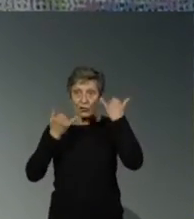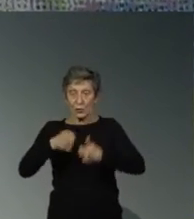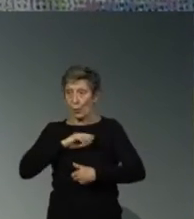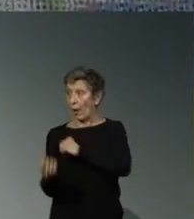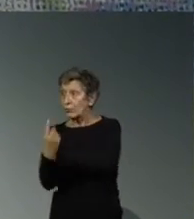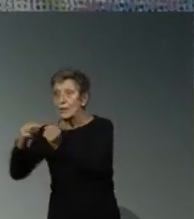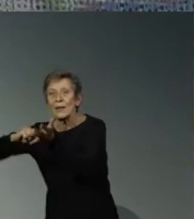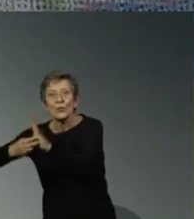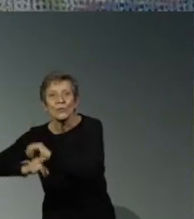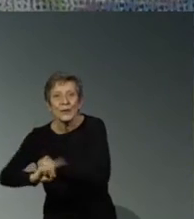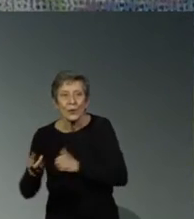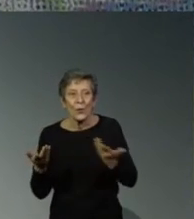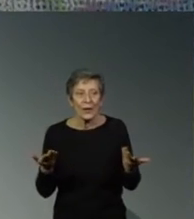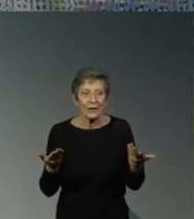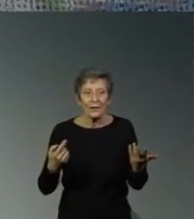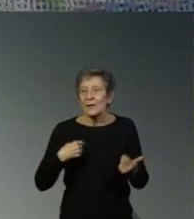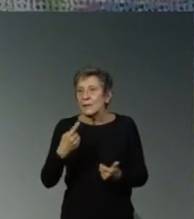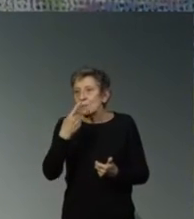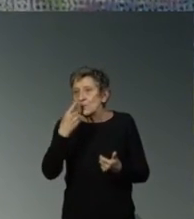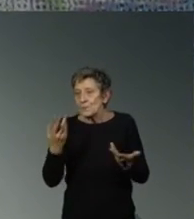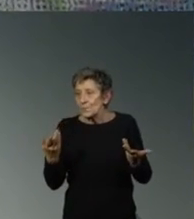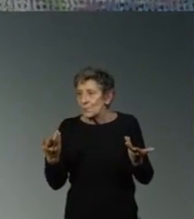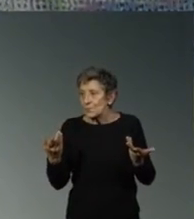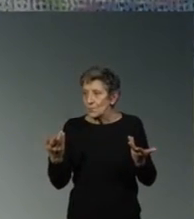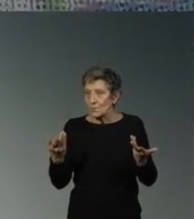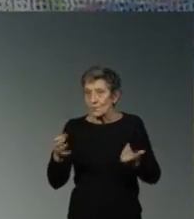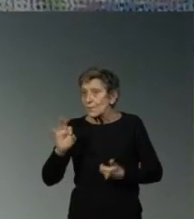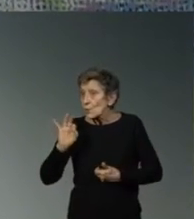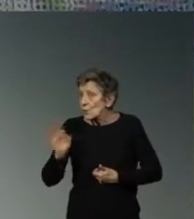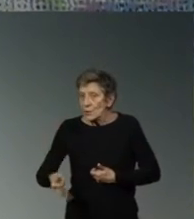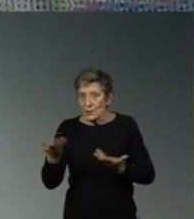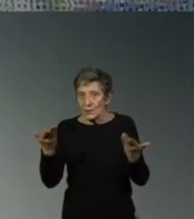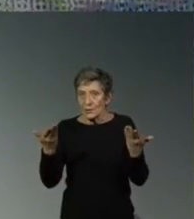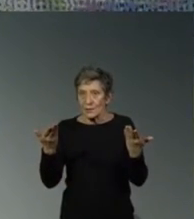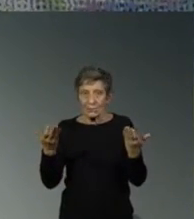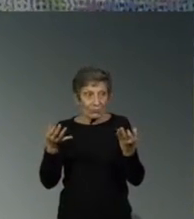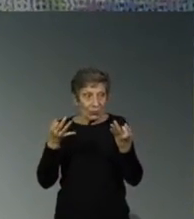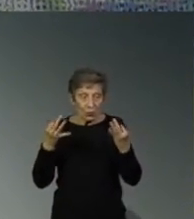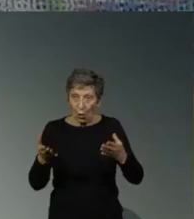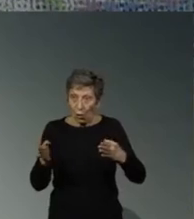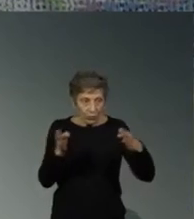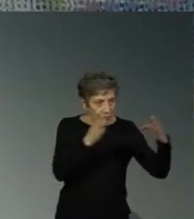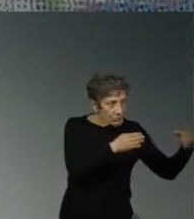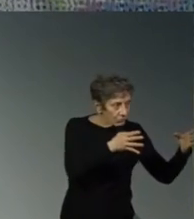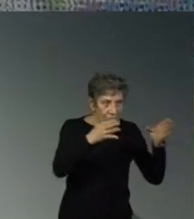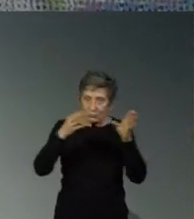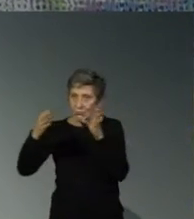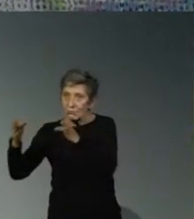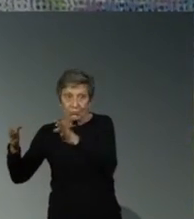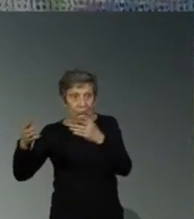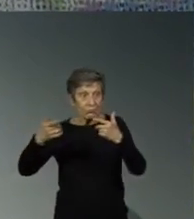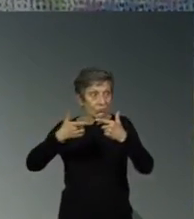Donc effectivement, je pense qu'il y a à embrasser cette diversité du temps, et de ces temps que